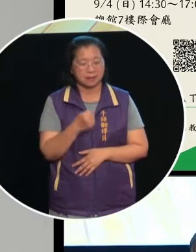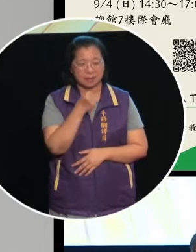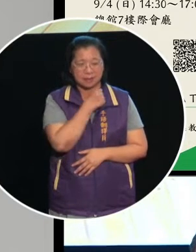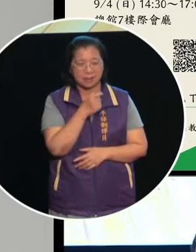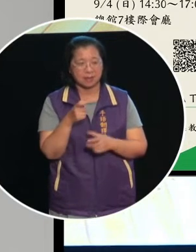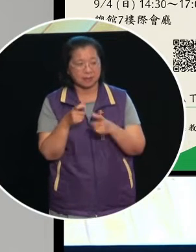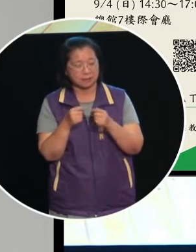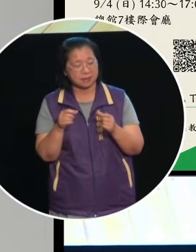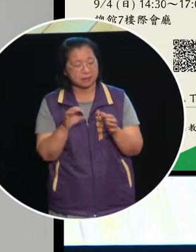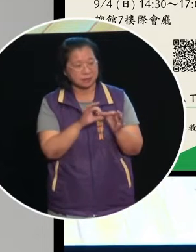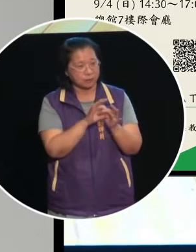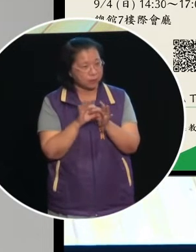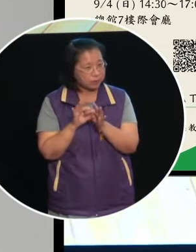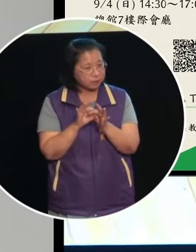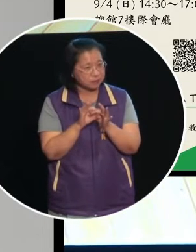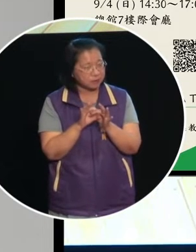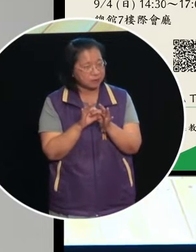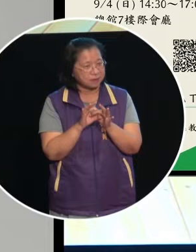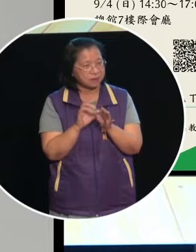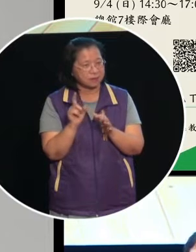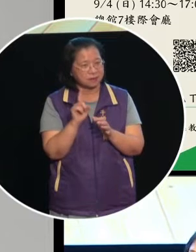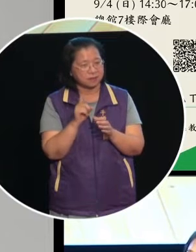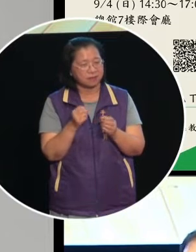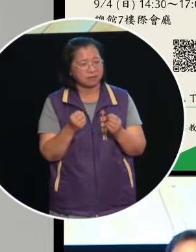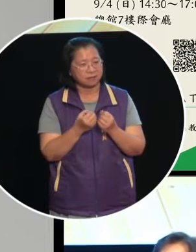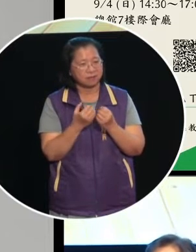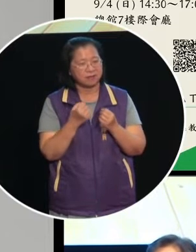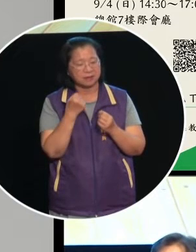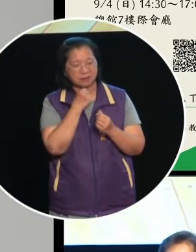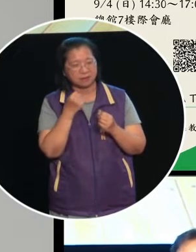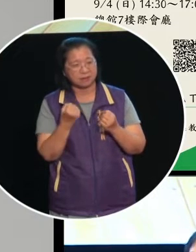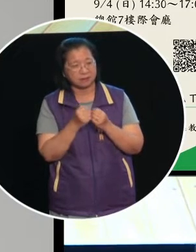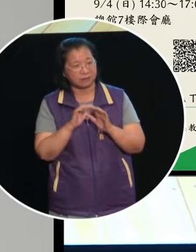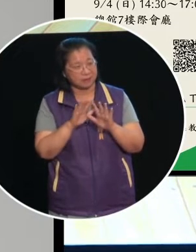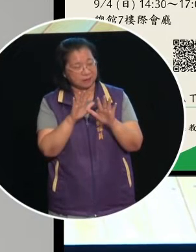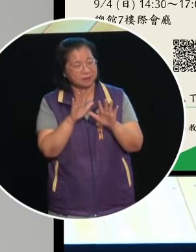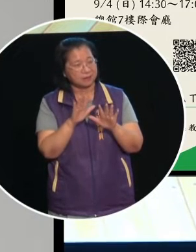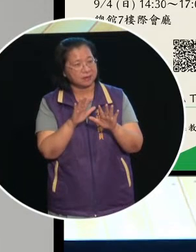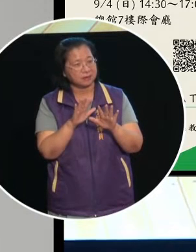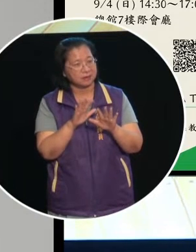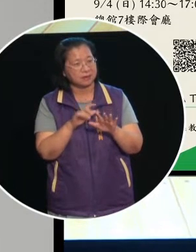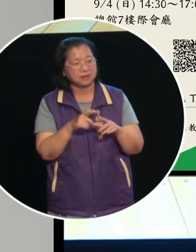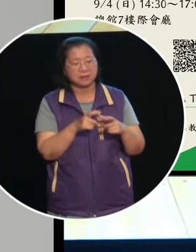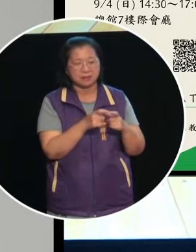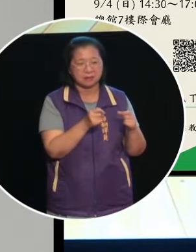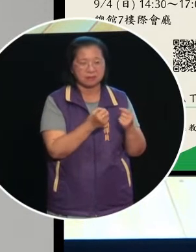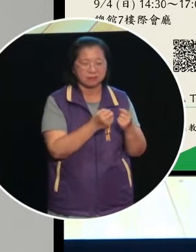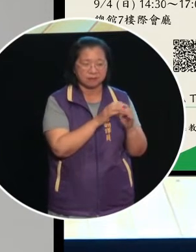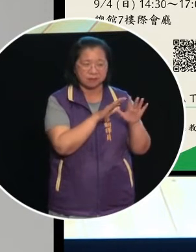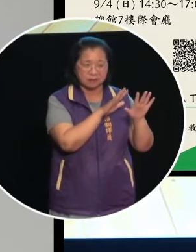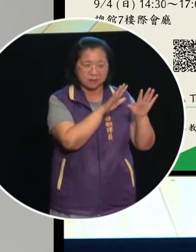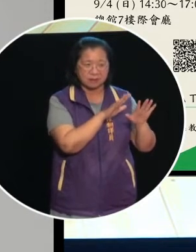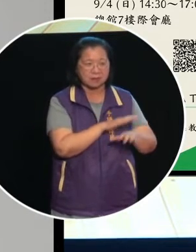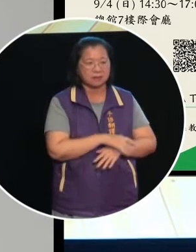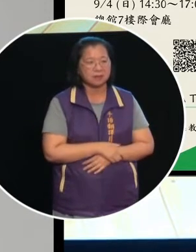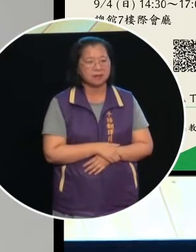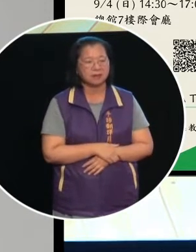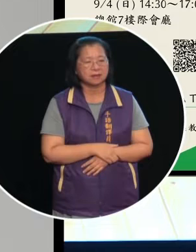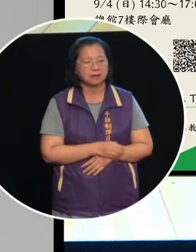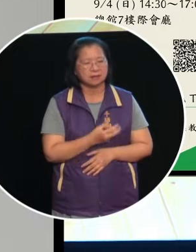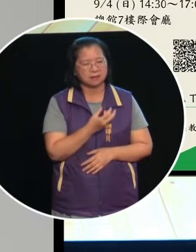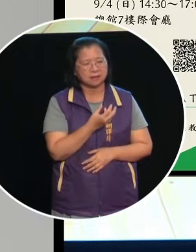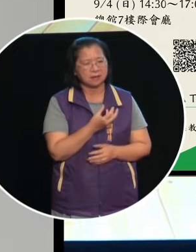筑林树是谁？台湾方面是当然是李登辉先生。那日本方面有谁？我想不出来